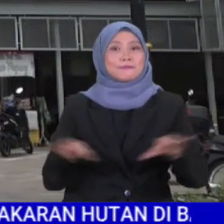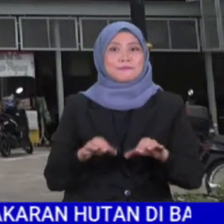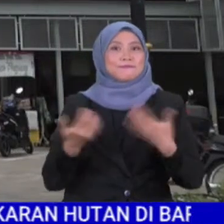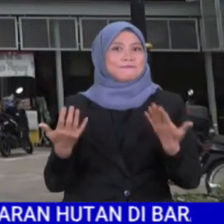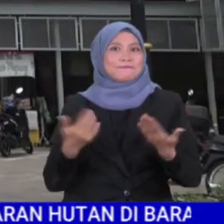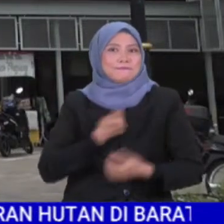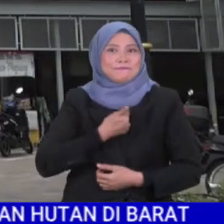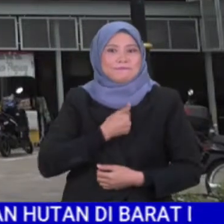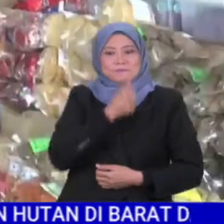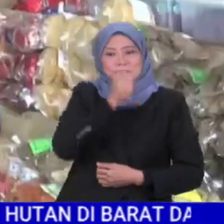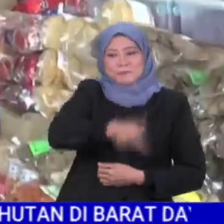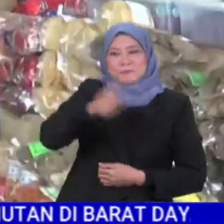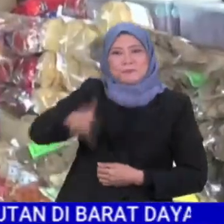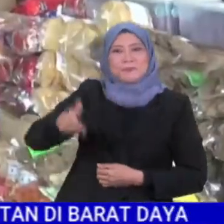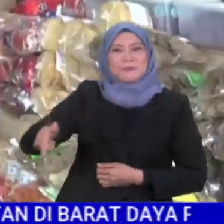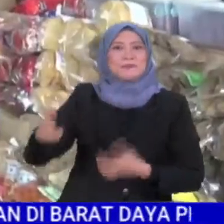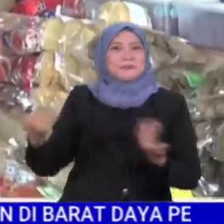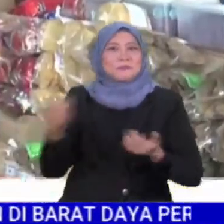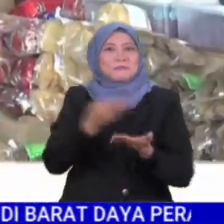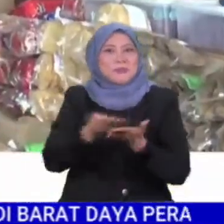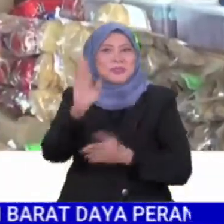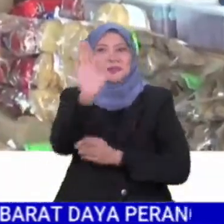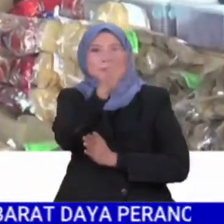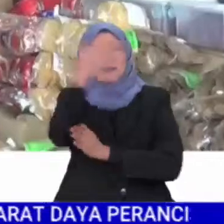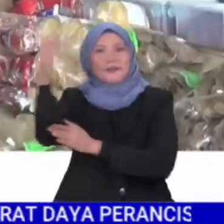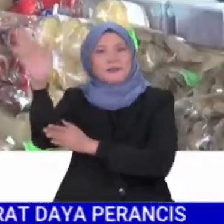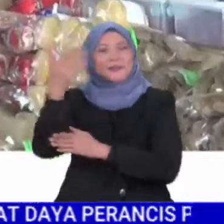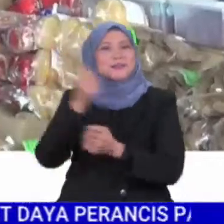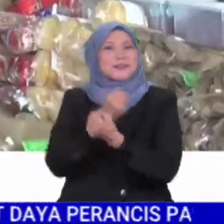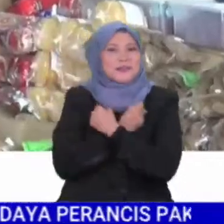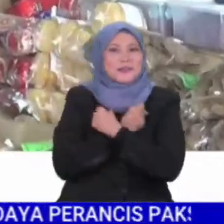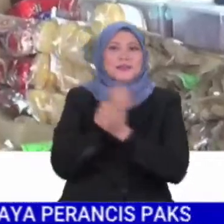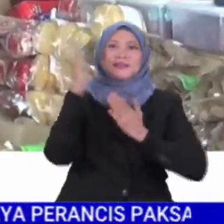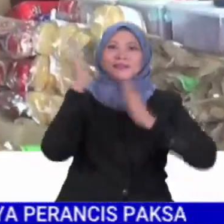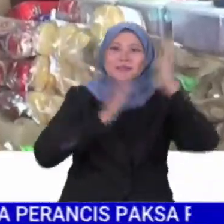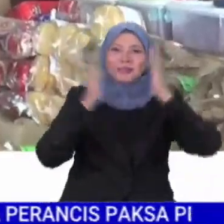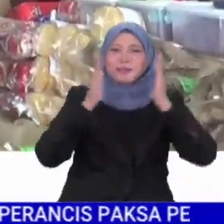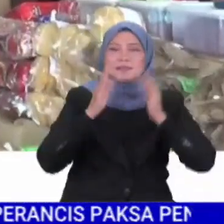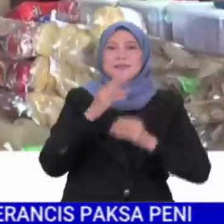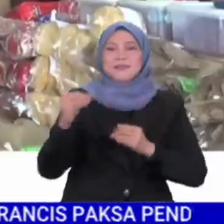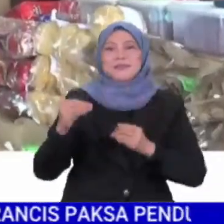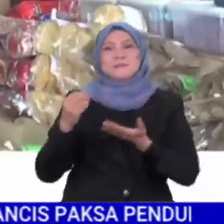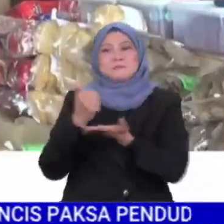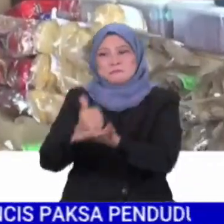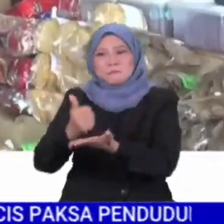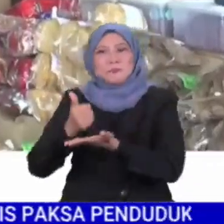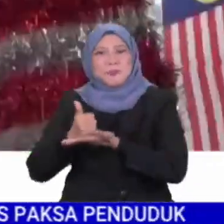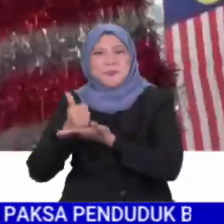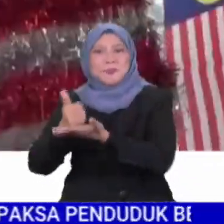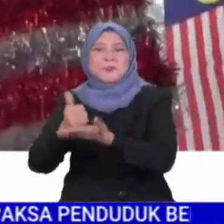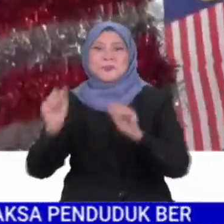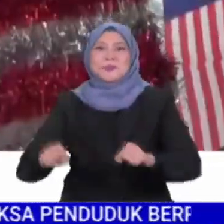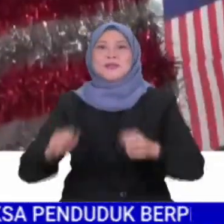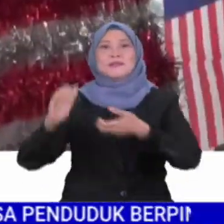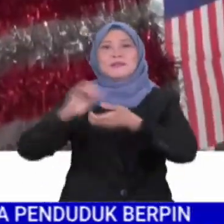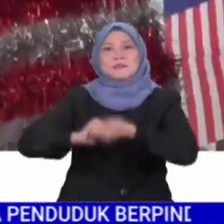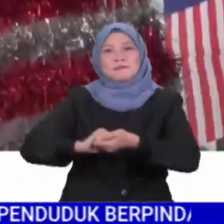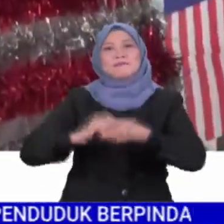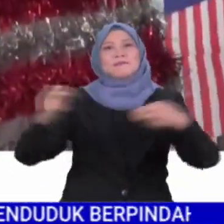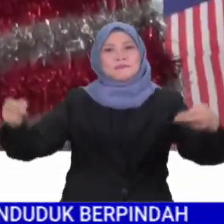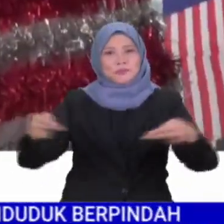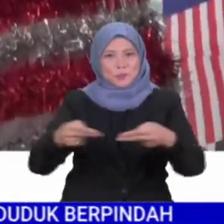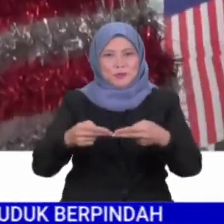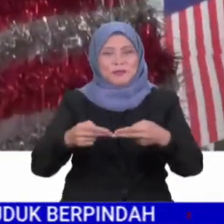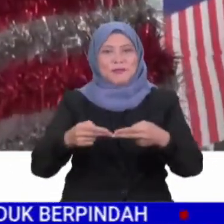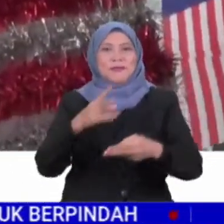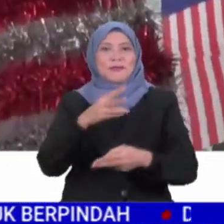biaya sendiri. Selain meningkatkan rasa cintakan negara, program yang dilaksana secara gotong royong itu turut dapat mengeratkan hubungan